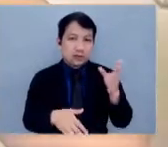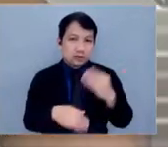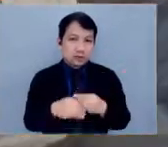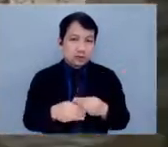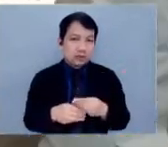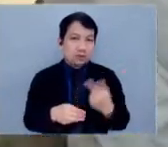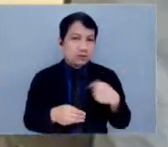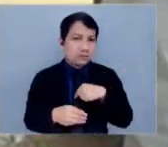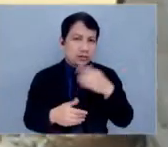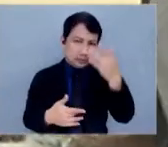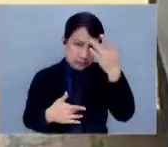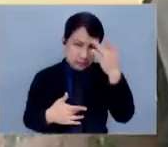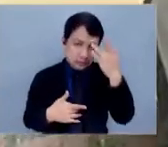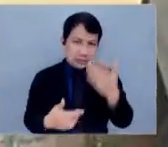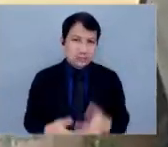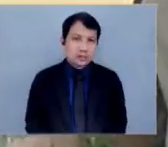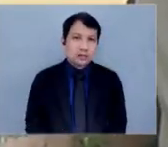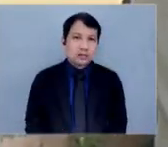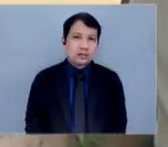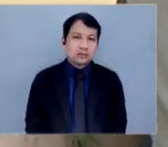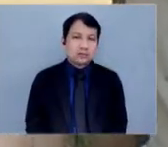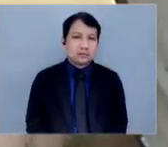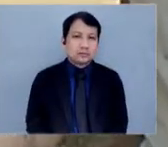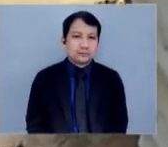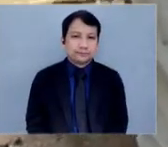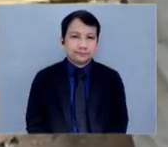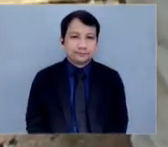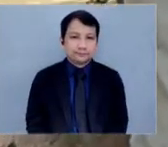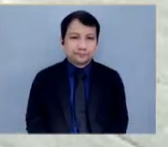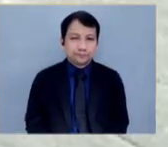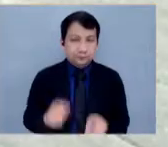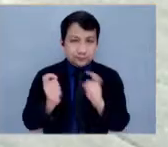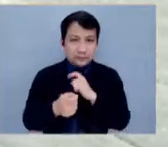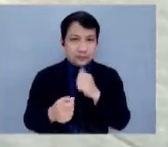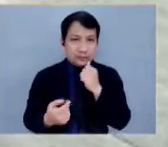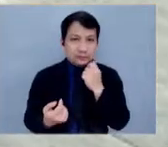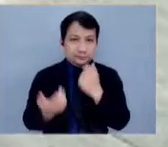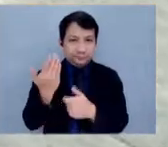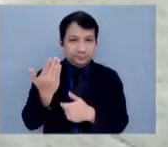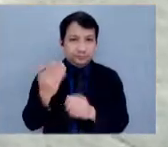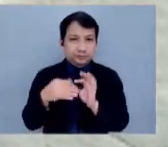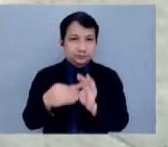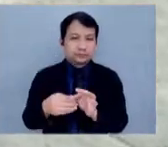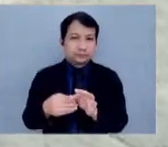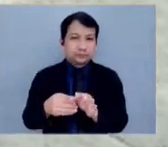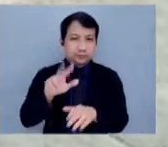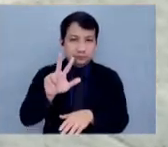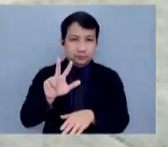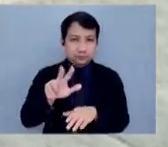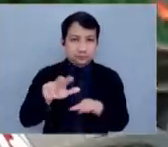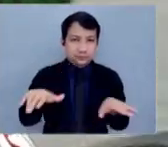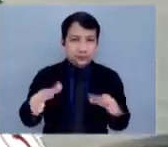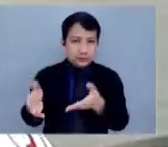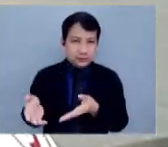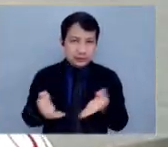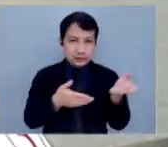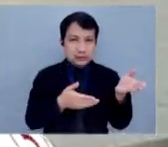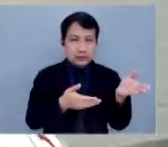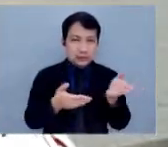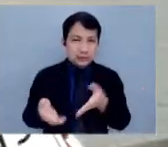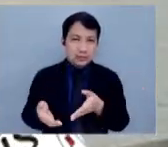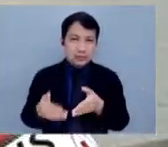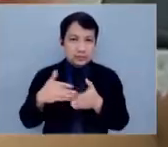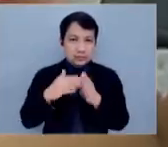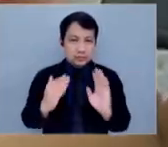magkasakit. Nahirapan lang daw silang mag-adjust kaninang umaga, lalo tatlong anak ang hinahatid at sinusundo niya. Ang estudyante namang